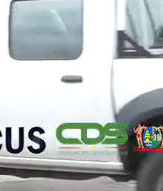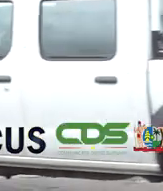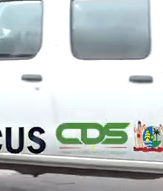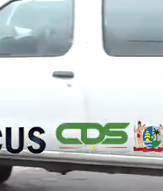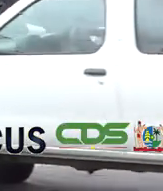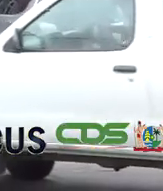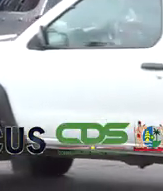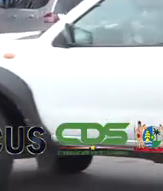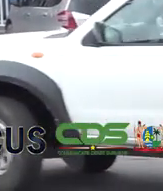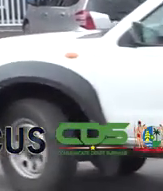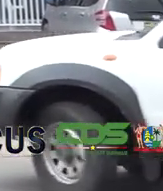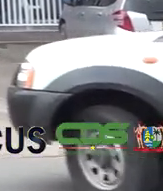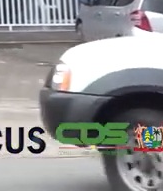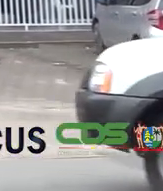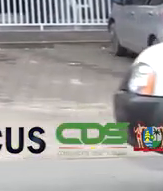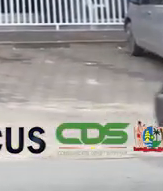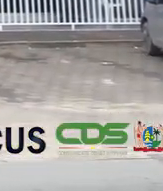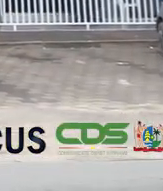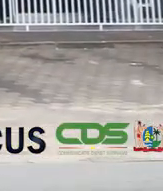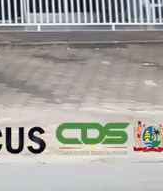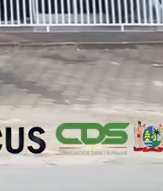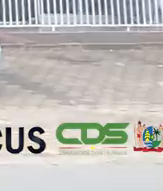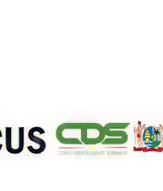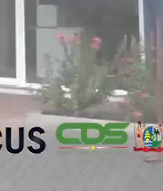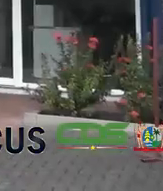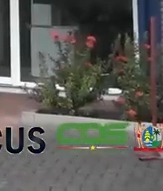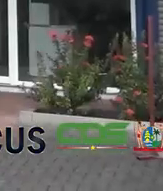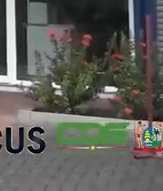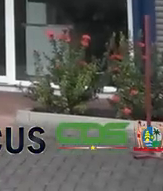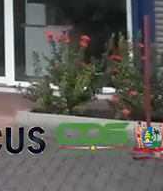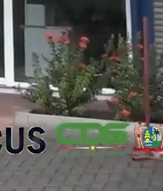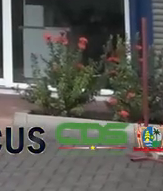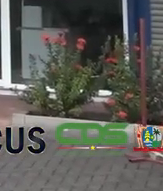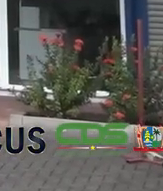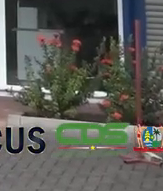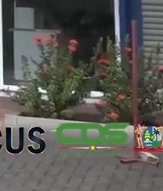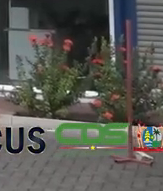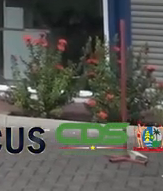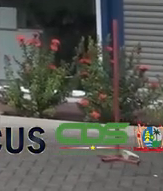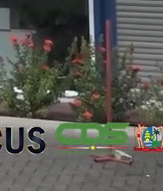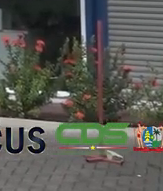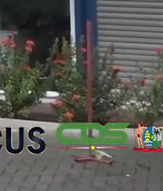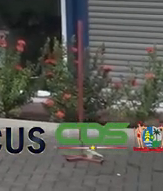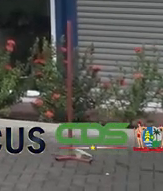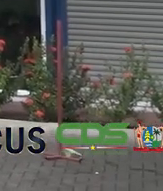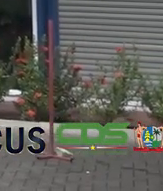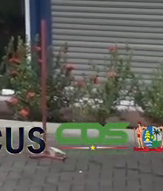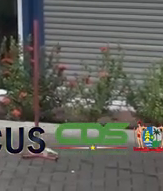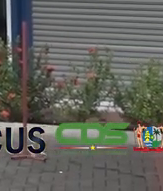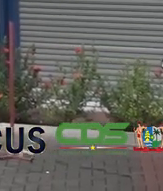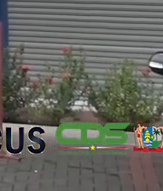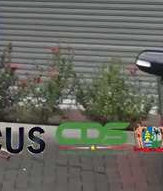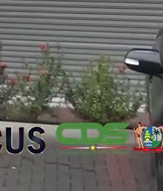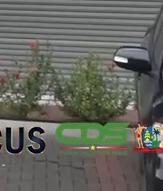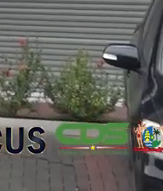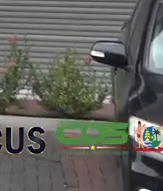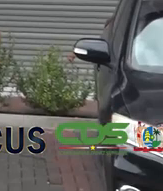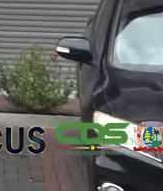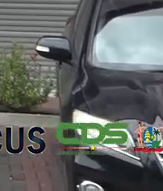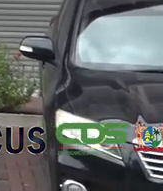de salarisuitbetaling van juni 2021. Wie komen in aanmerking voor de